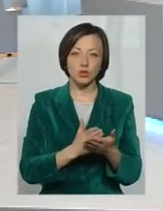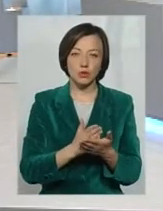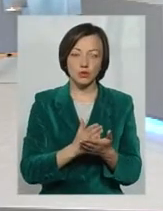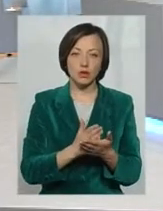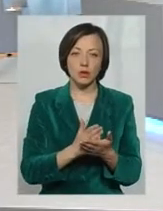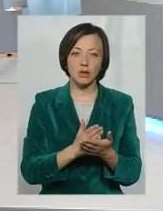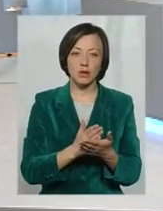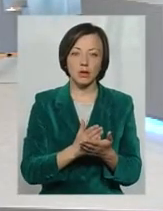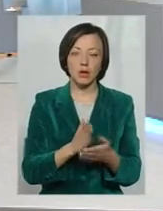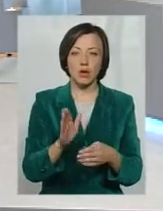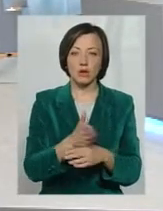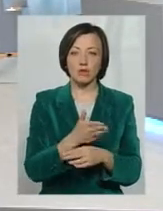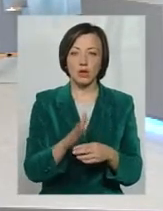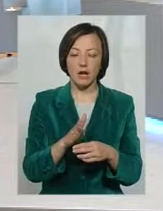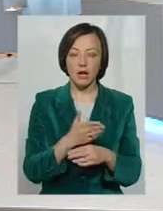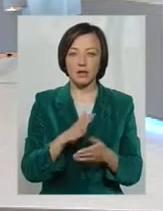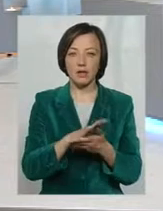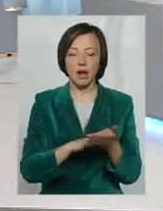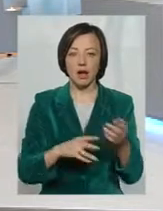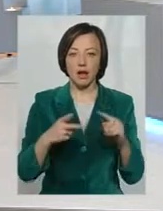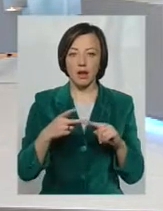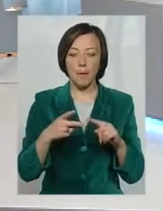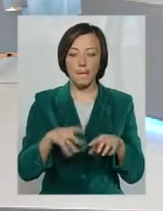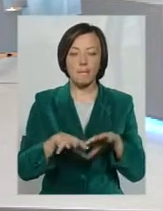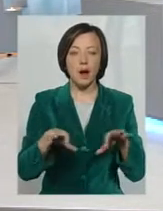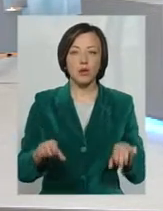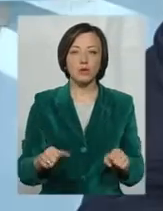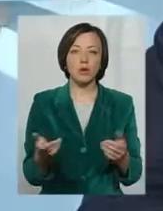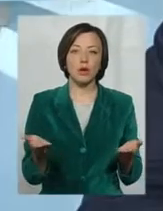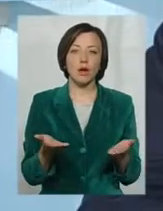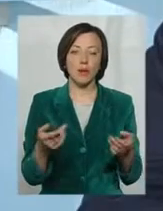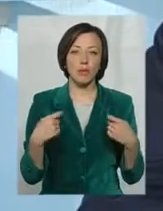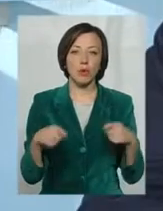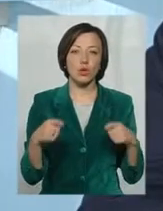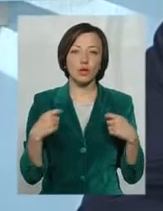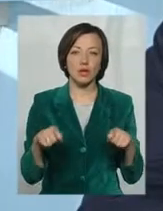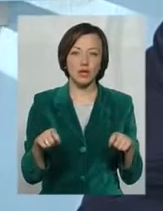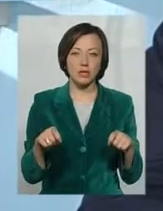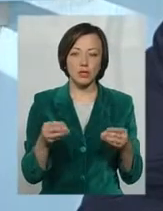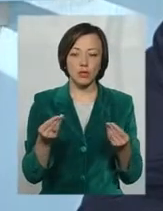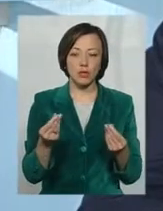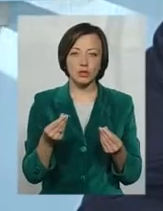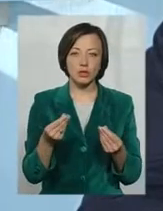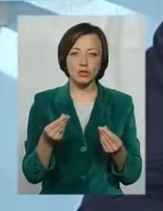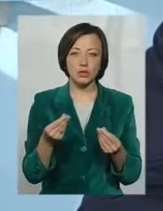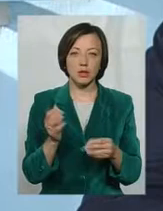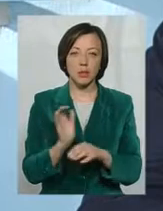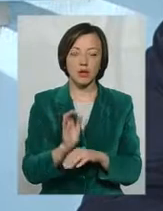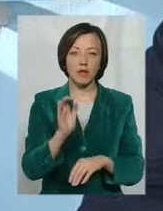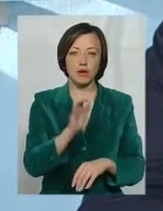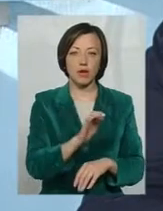держбюджет, і звідти вже розподіляється. Далі це майно, яке продається, і кошти від реалізації направляються